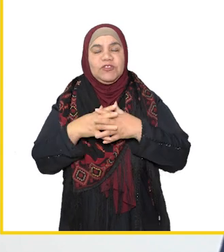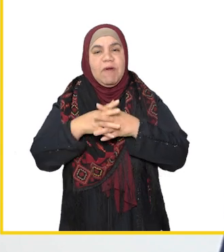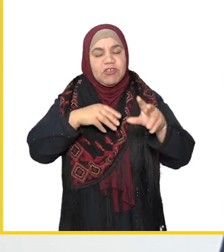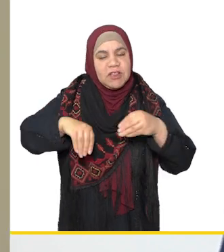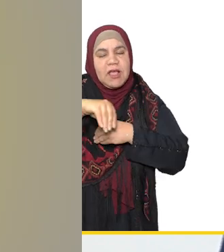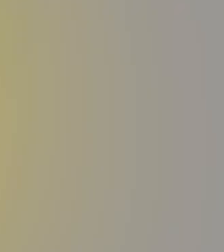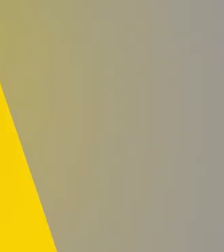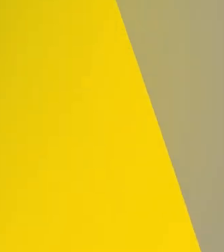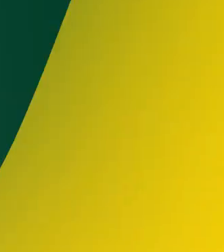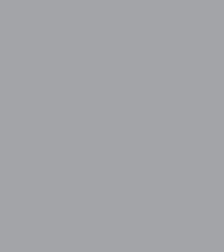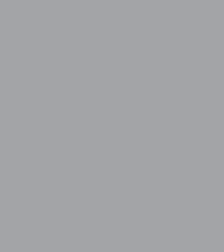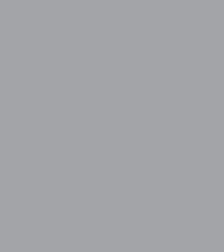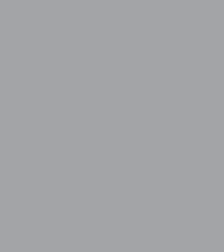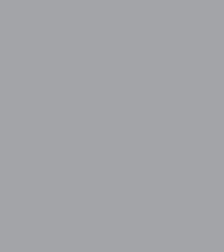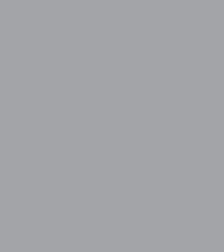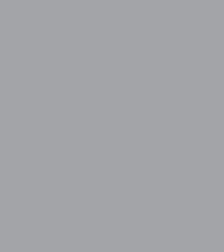نعمل التغيير.